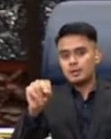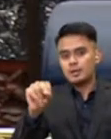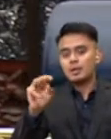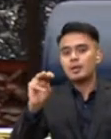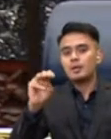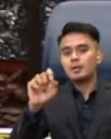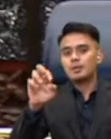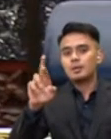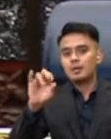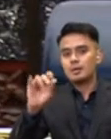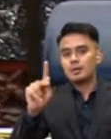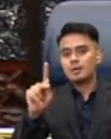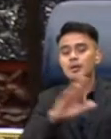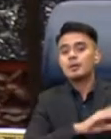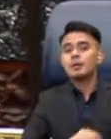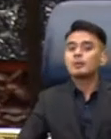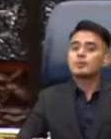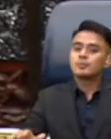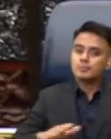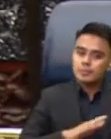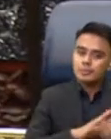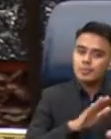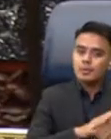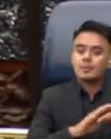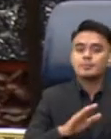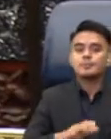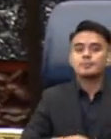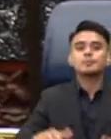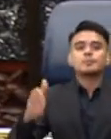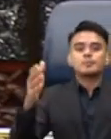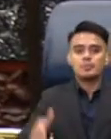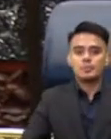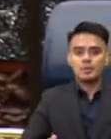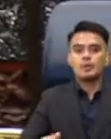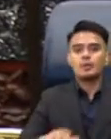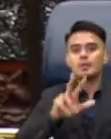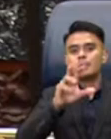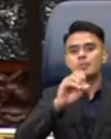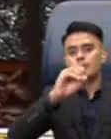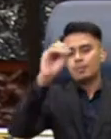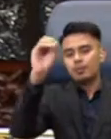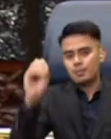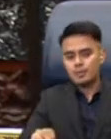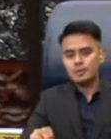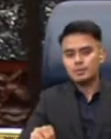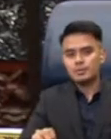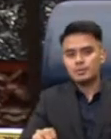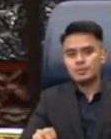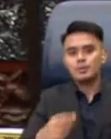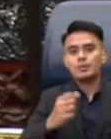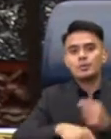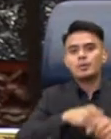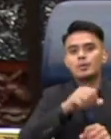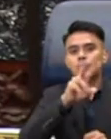ini akan memenuhi keperluan tempatan sebanyak 30% pada tahun